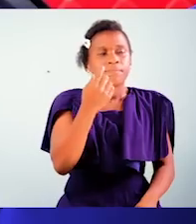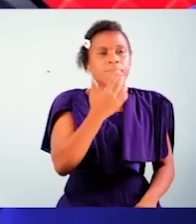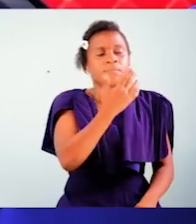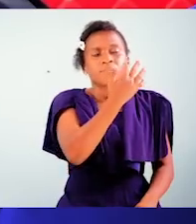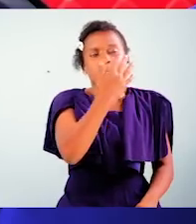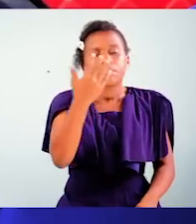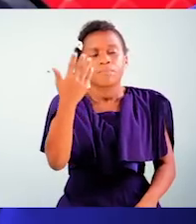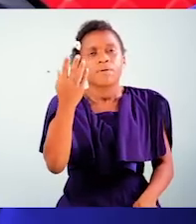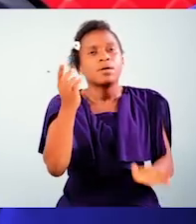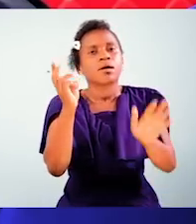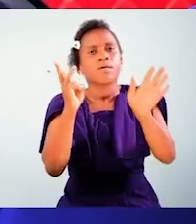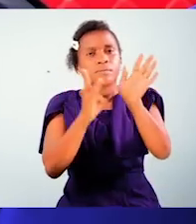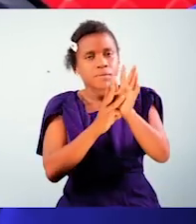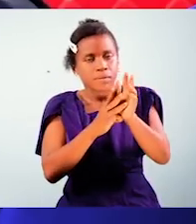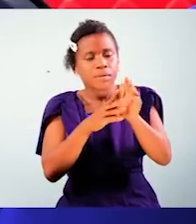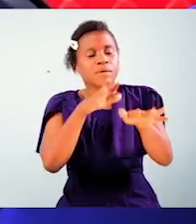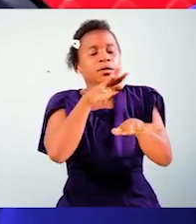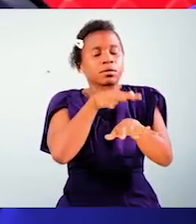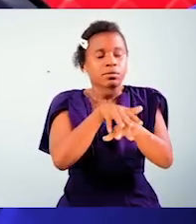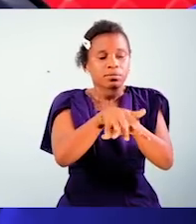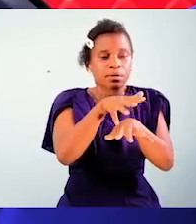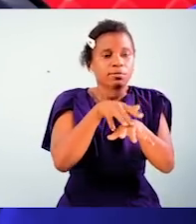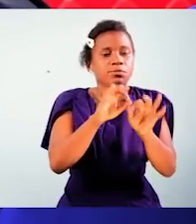kwa undani zaidi namna gani shughuli za